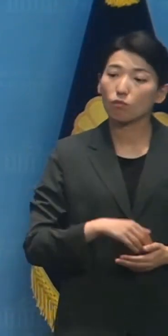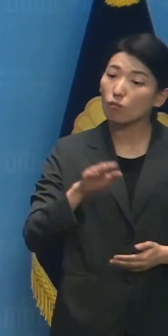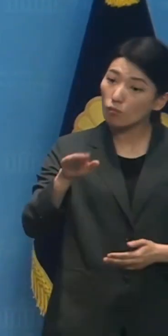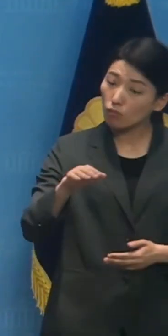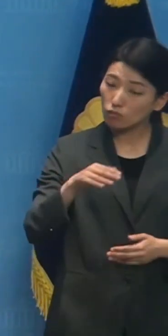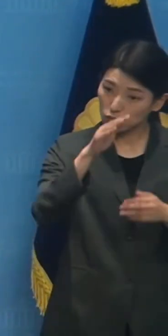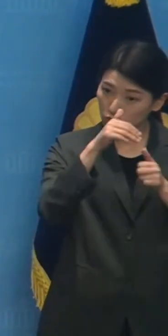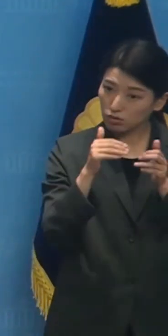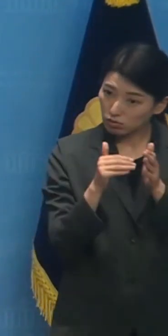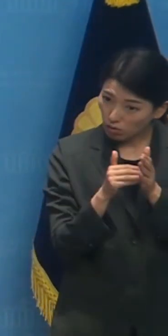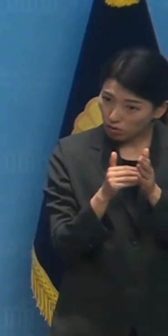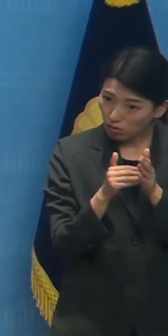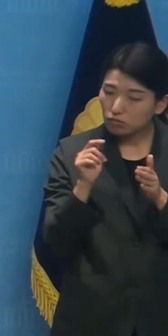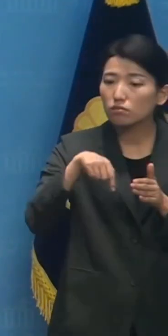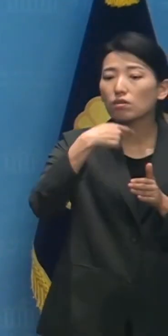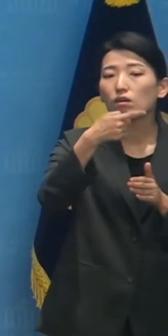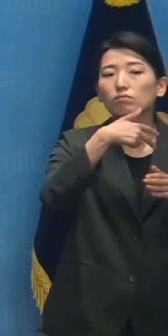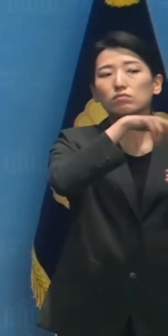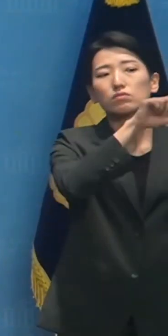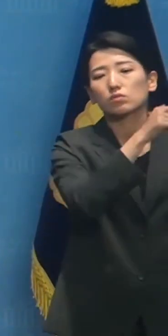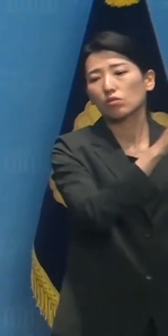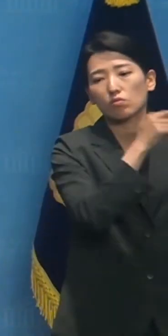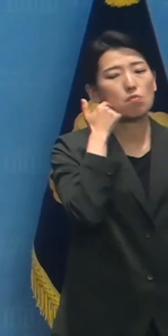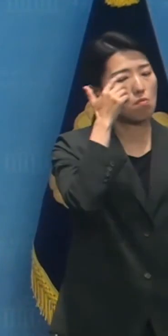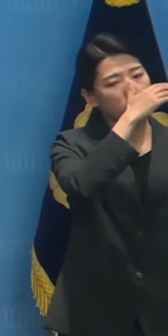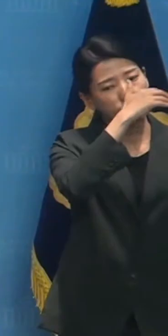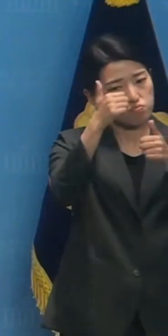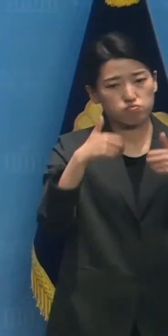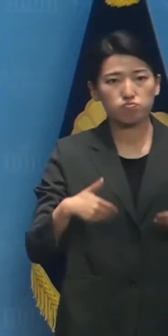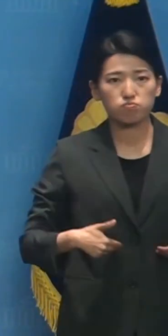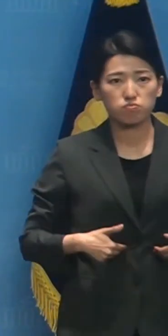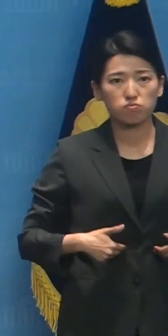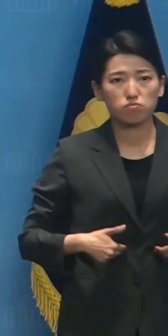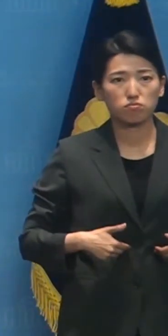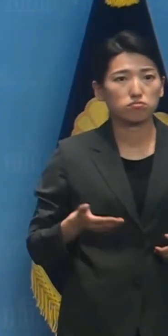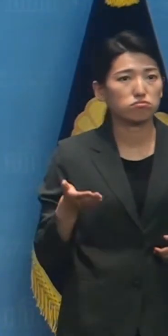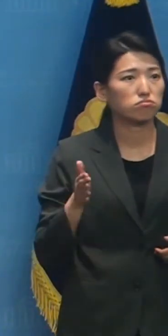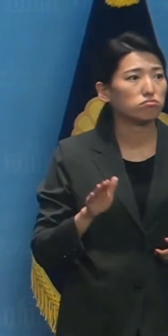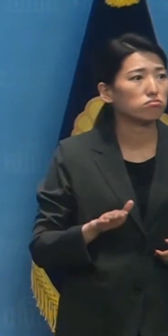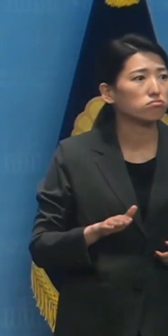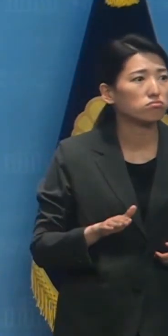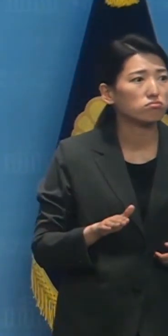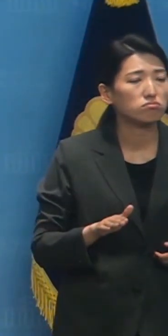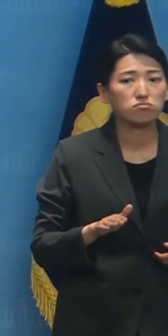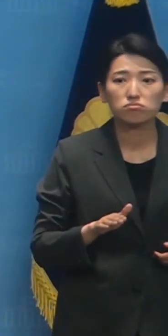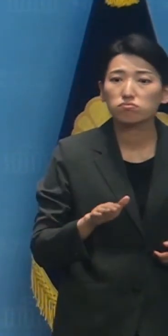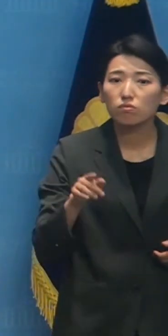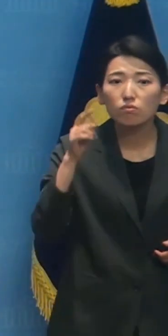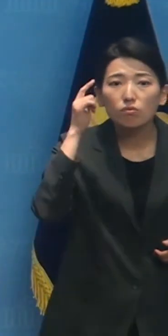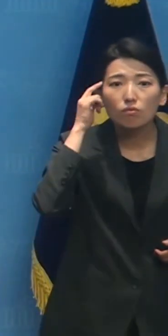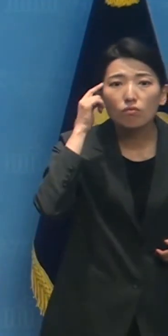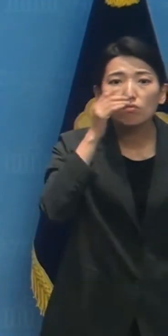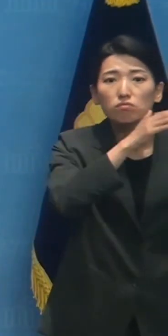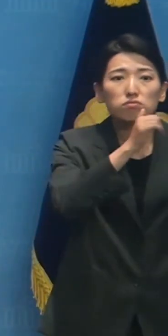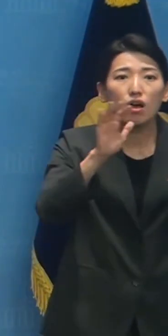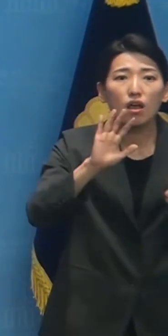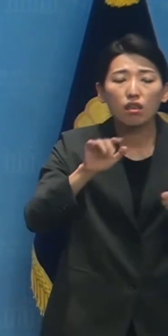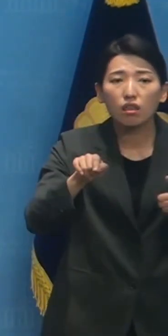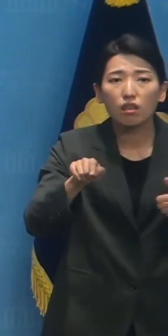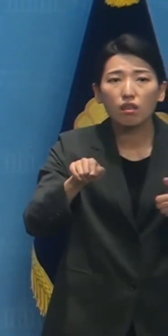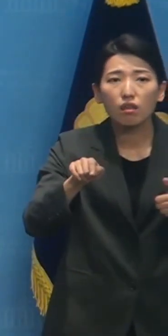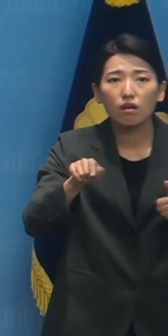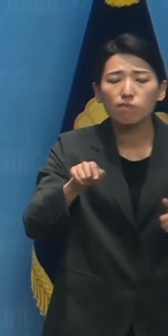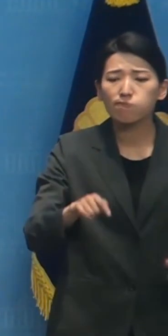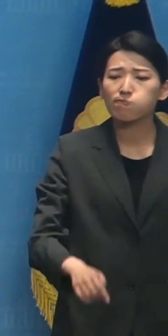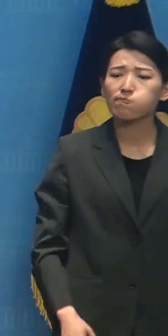조사했다면 정광훈 본인에 대한 수사가 본격화되어야 합니다. 그러나 그 이후 경찰 수사는 한 발짝도 나가지